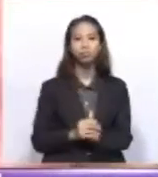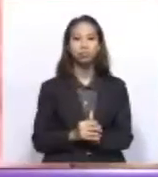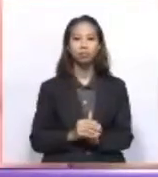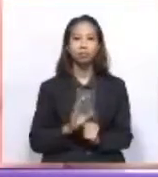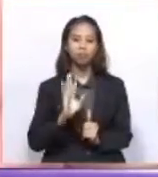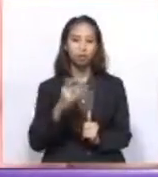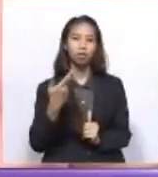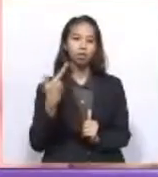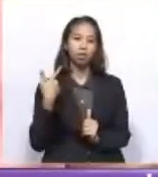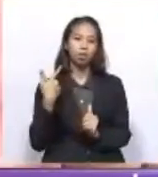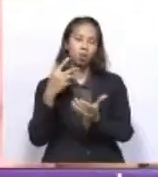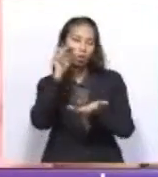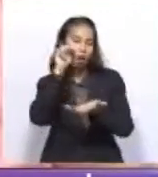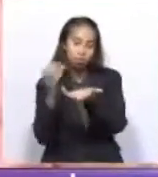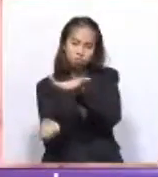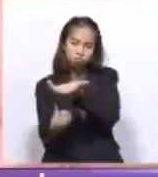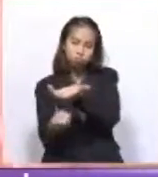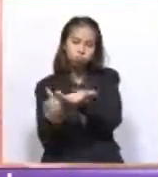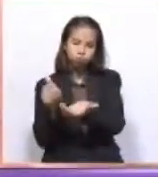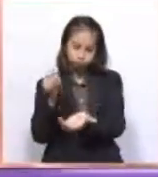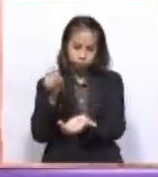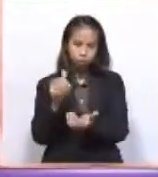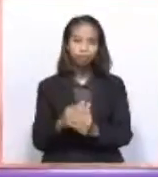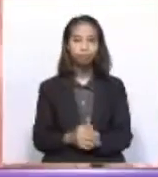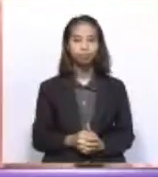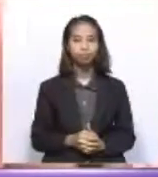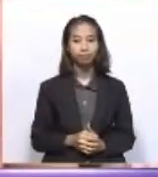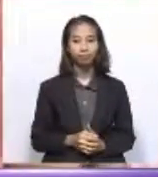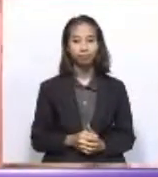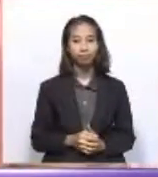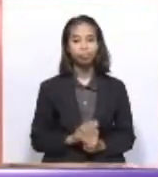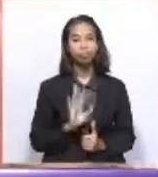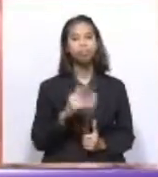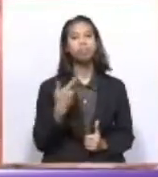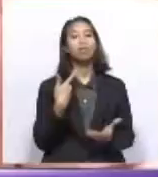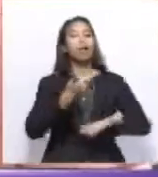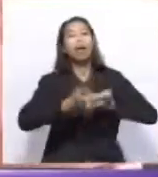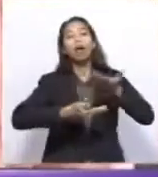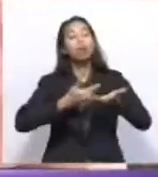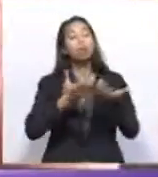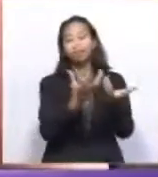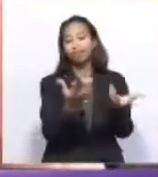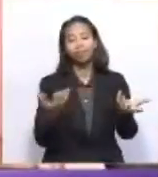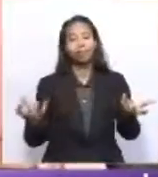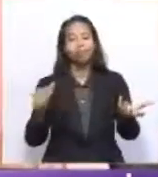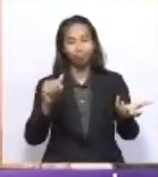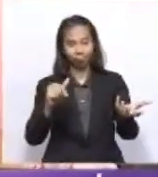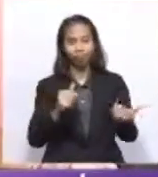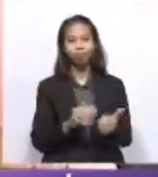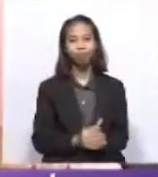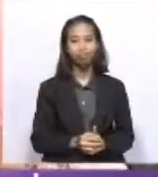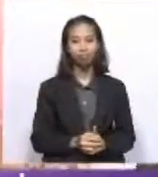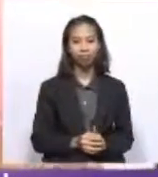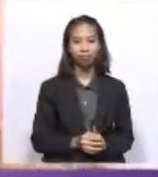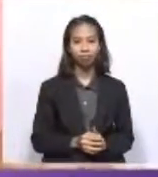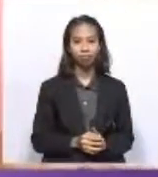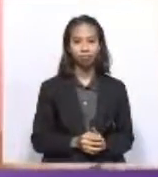แล้วก็น้ำซุปเข้มข้นขายเยอะอย่างเงี้ยฮะกำลังใหญ่ครับผม